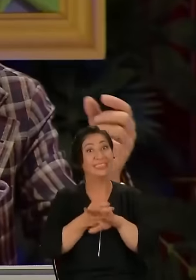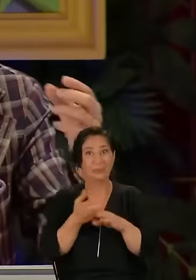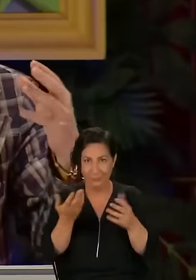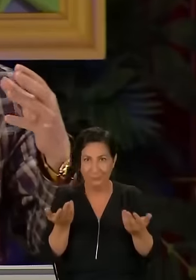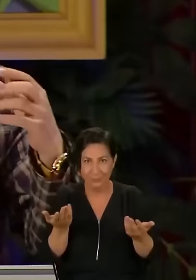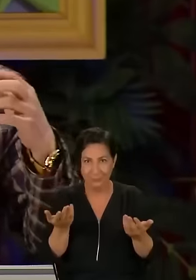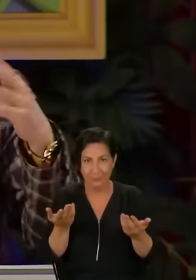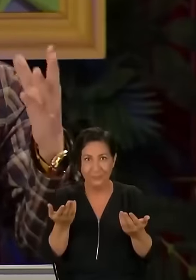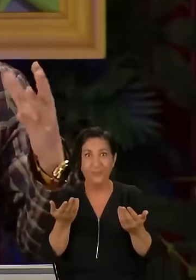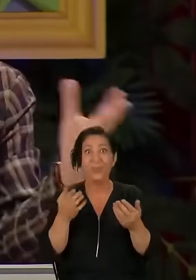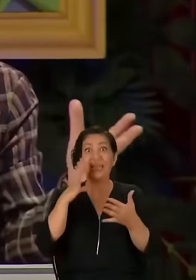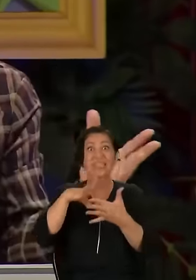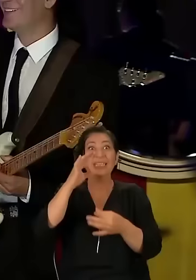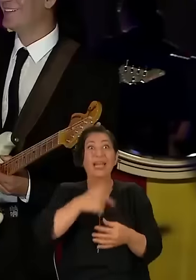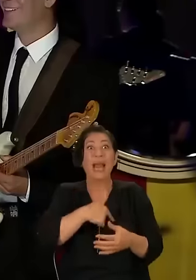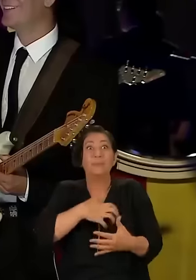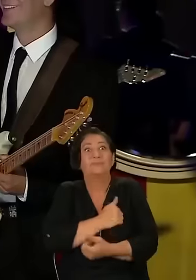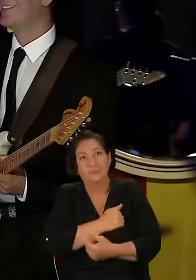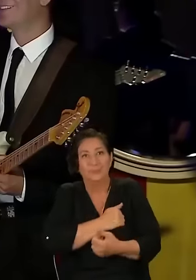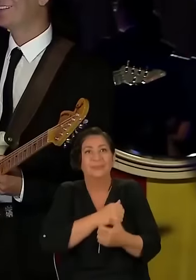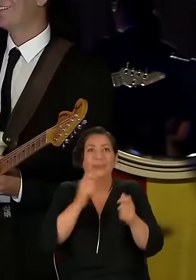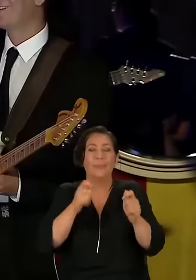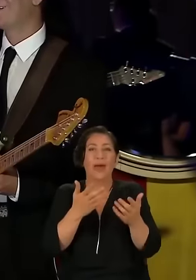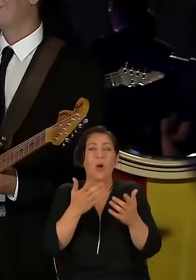mi? Yani insana kalp krizi geçirtir.